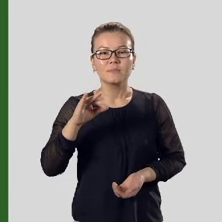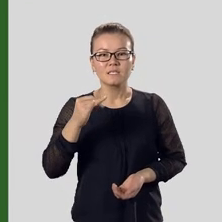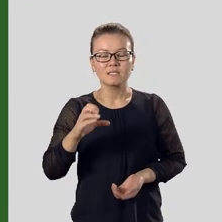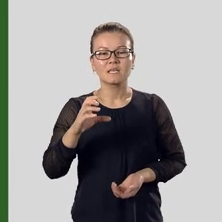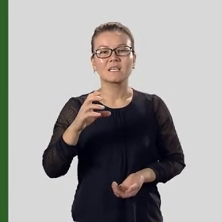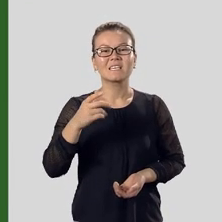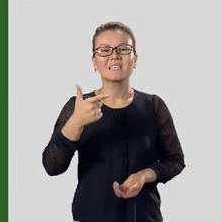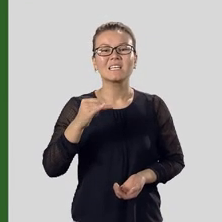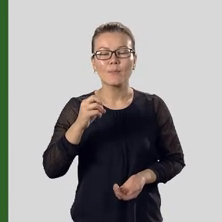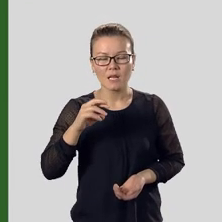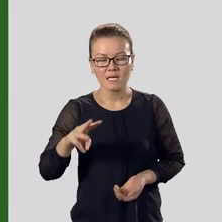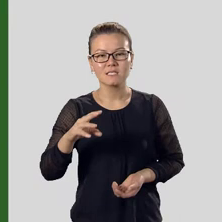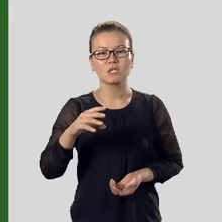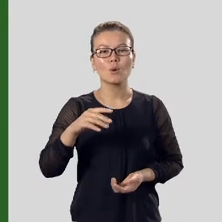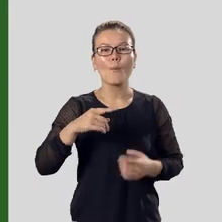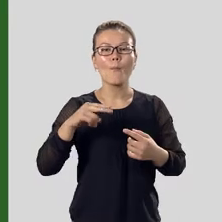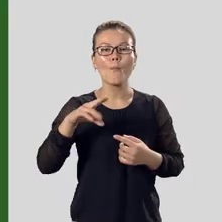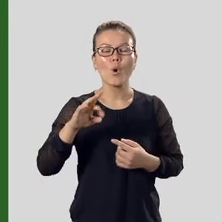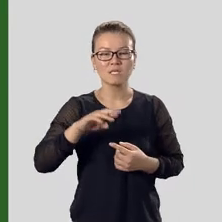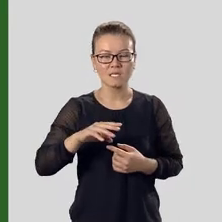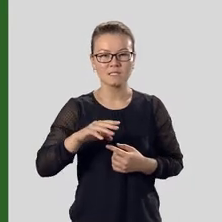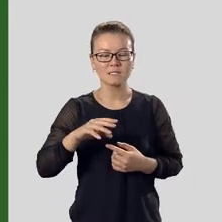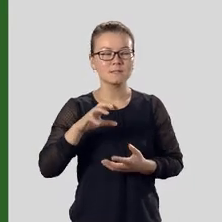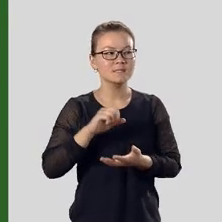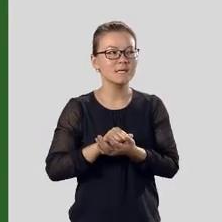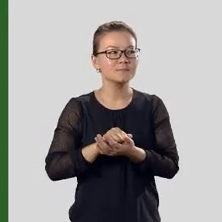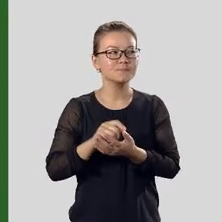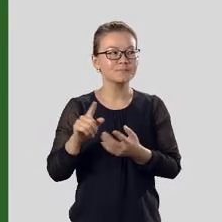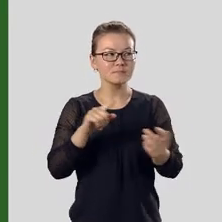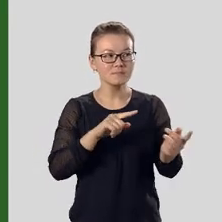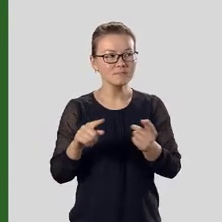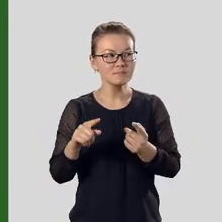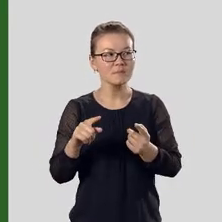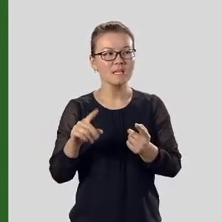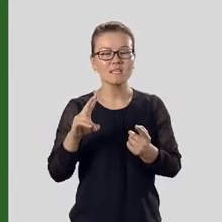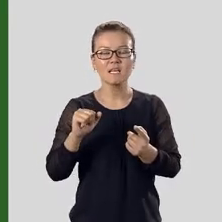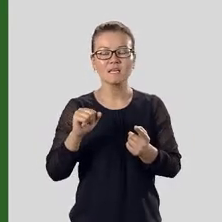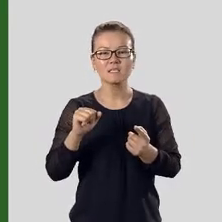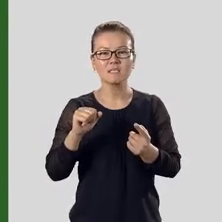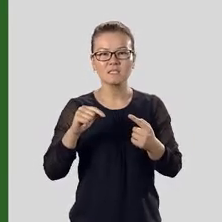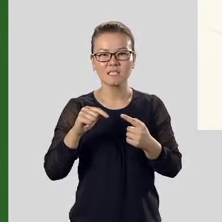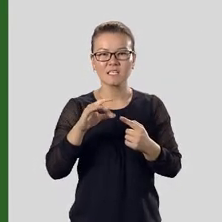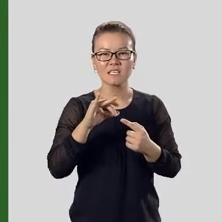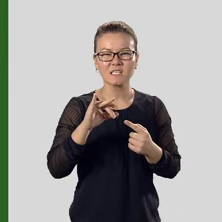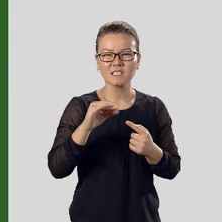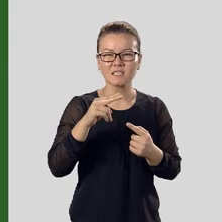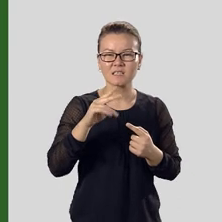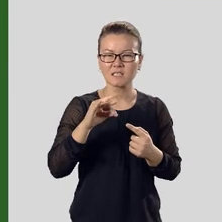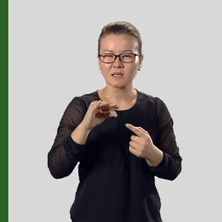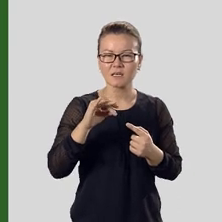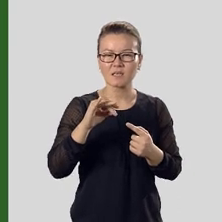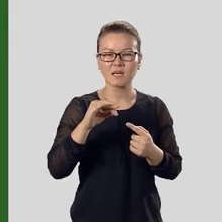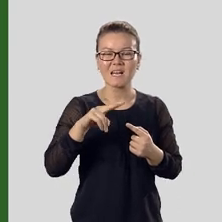Альпийско-Гималайский пояс связан с зоной сжатия на стыке евразийской и